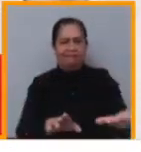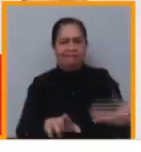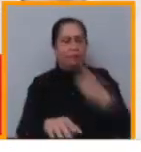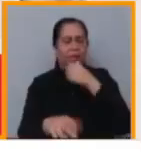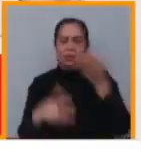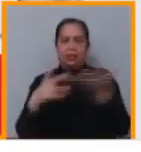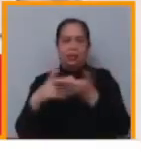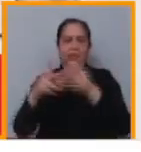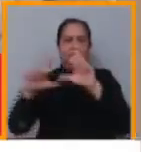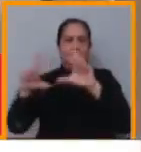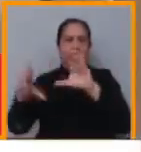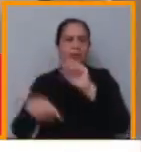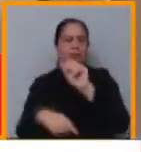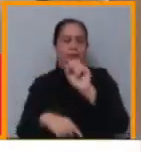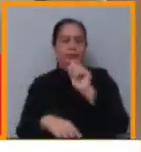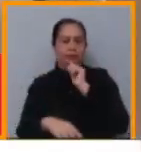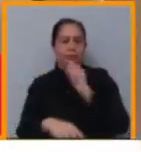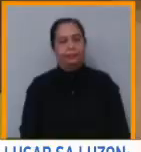ng biktima.